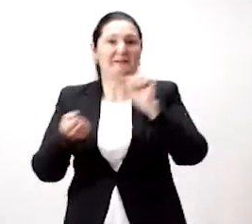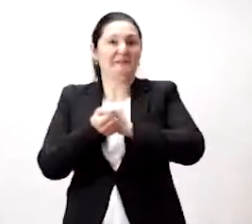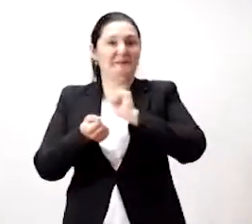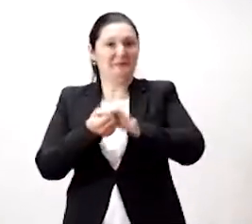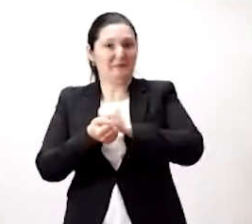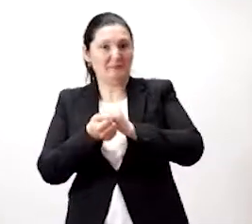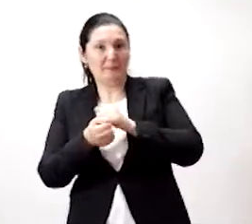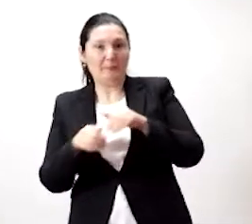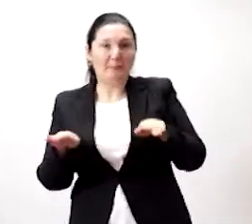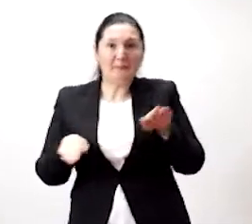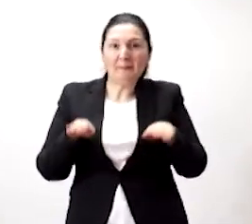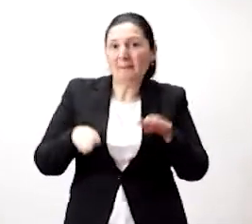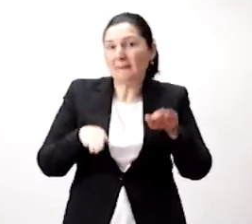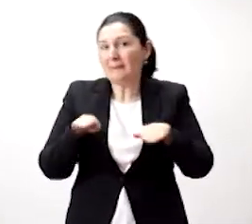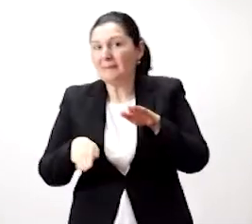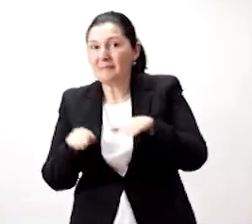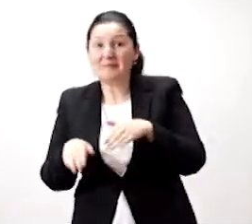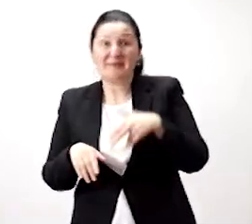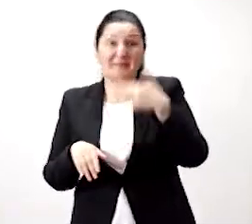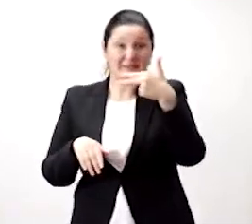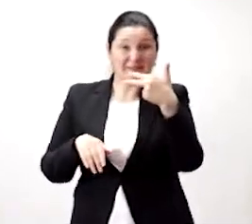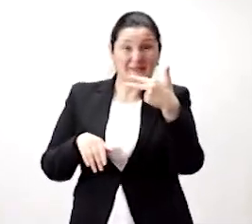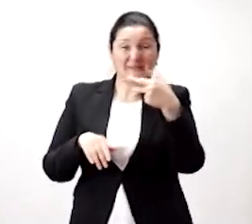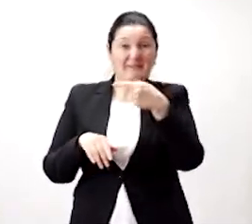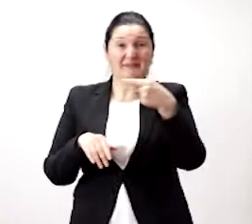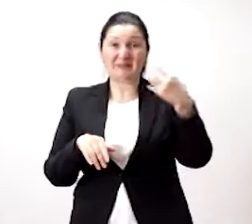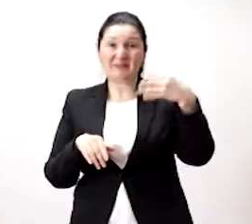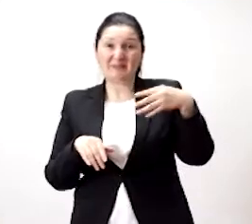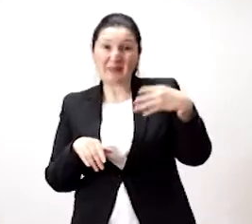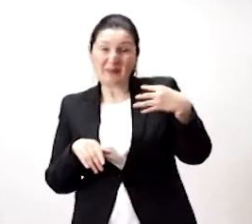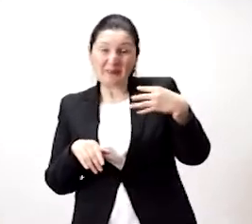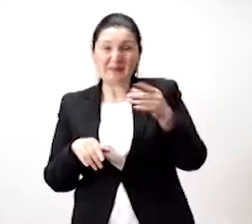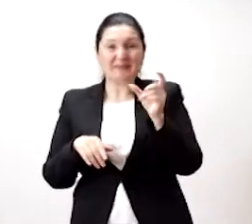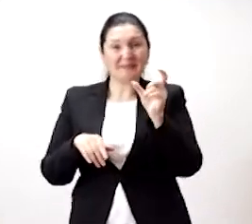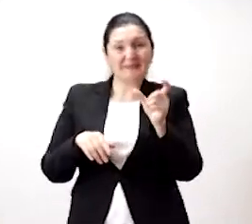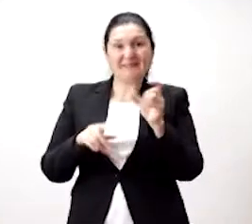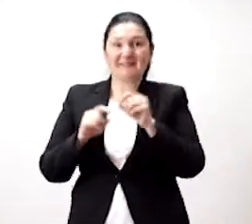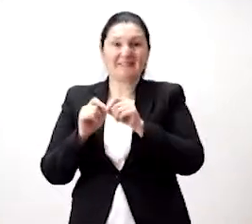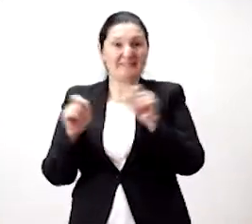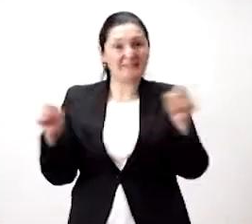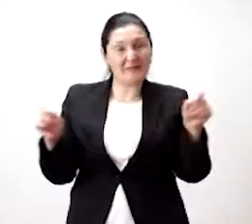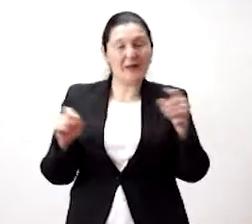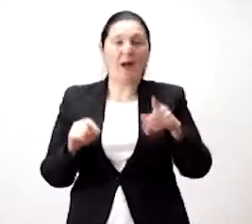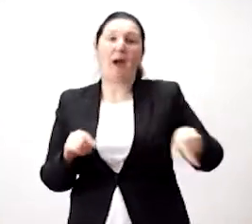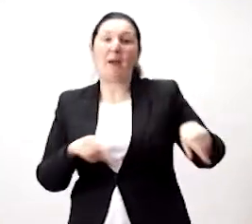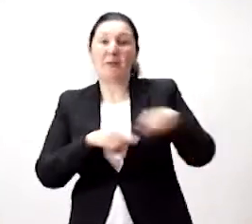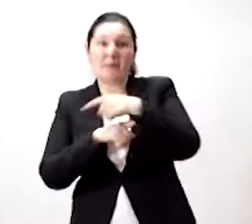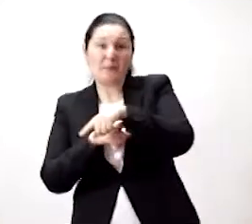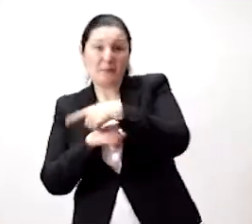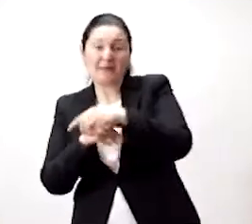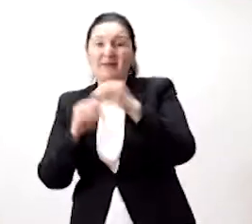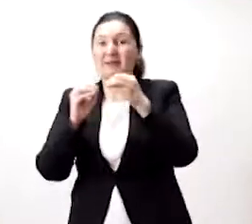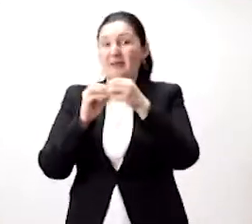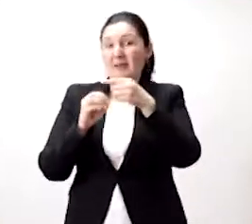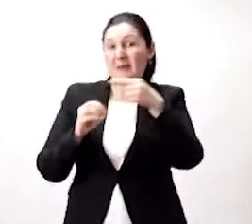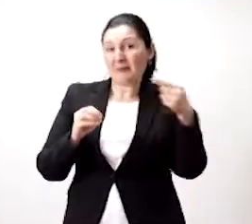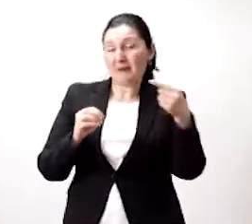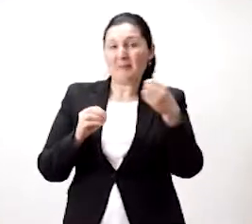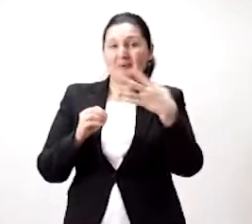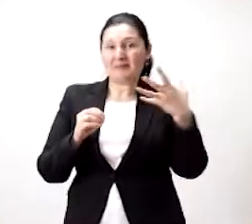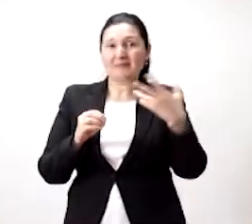мекунад. Қадаш 30-40 сантиметр ва думаш аз 10 то 15 сантиметр мешавад. Вазнаш 2